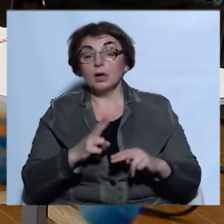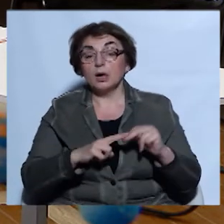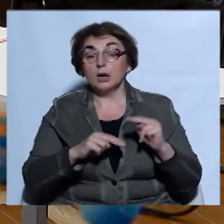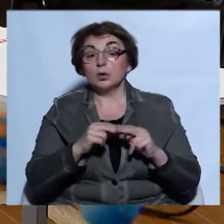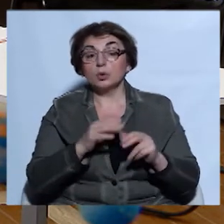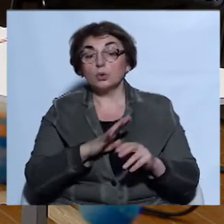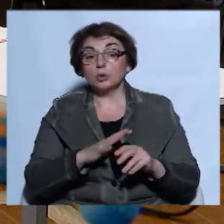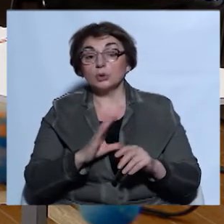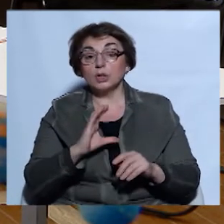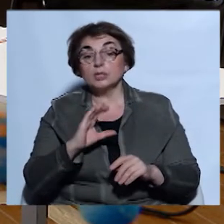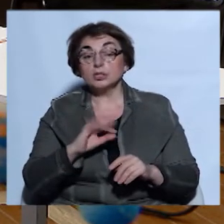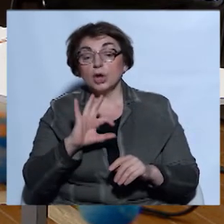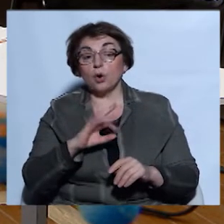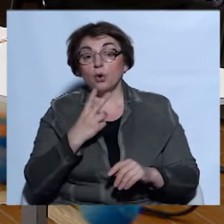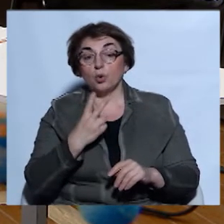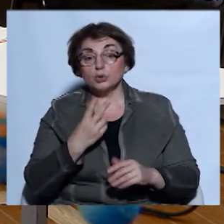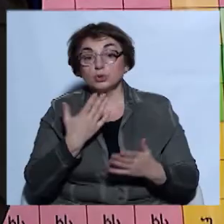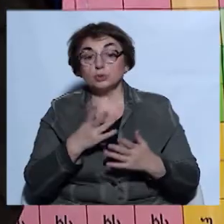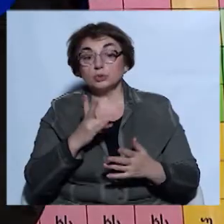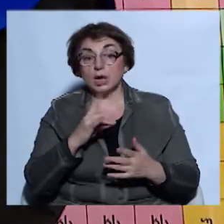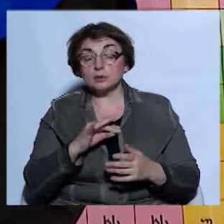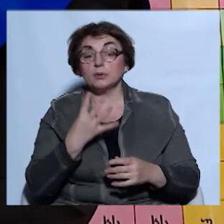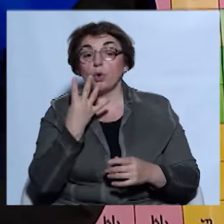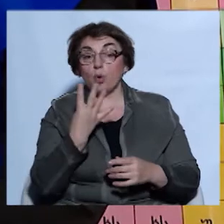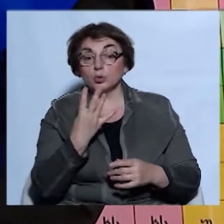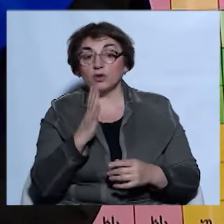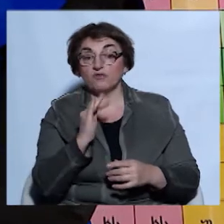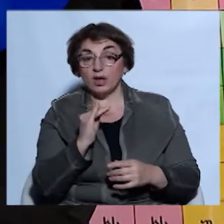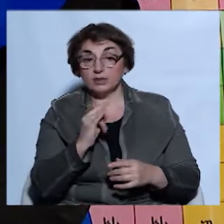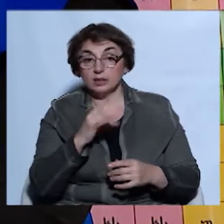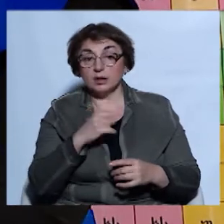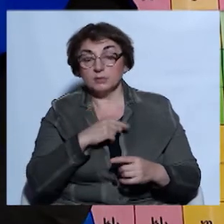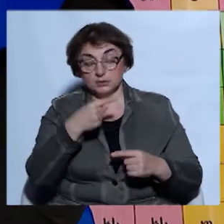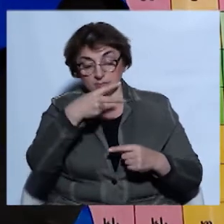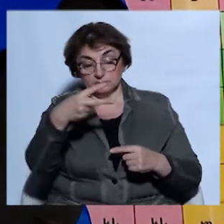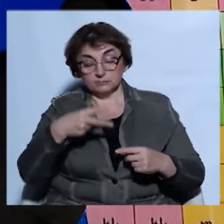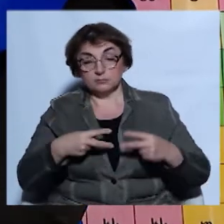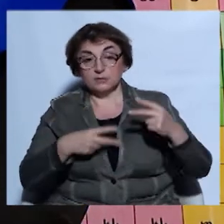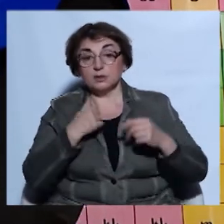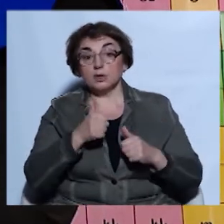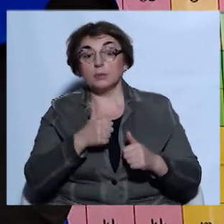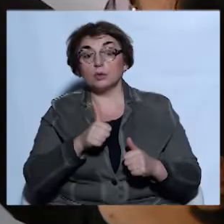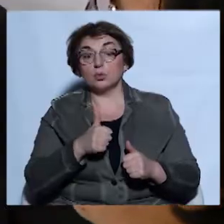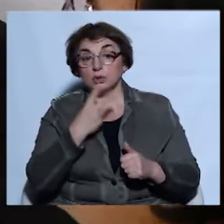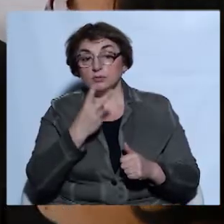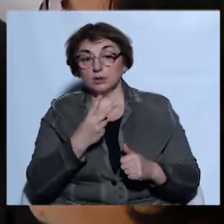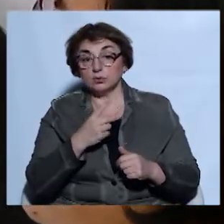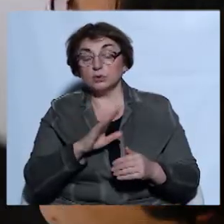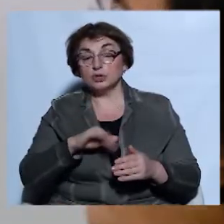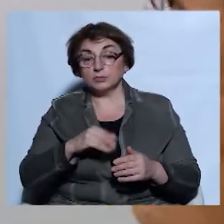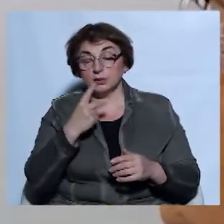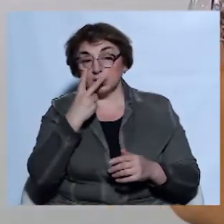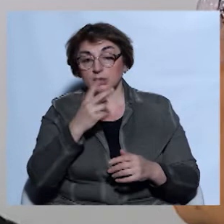აგებაც. ესე იგი, CO2-ში თუ ნახშირბადი 4-ვალენტიანია, მაშინ მისი გრაფიკული ფორმულა იქნება